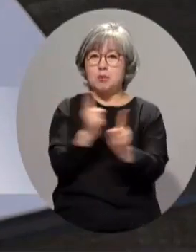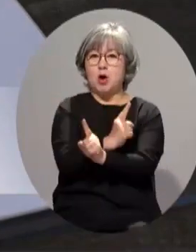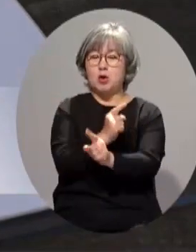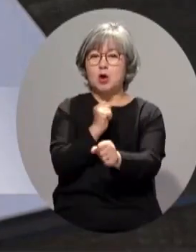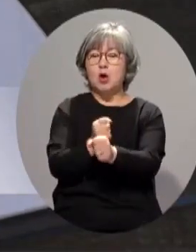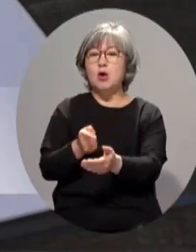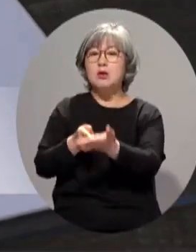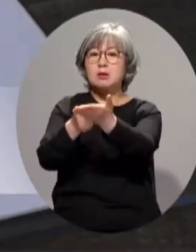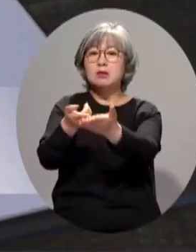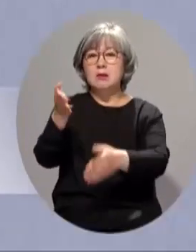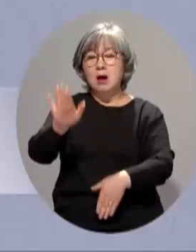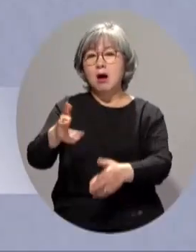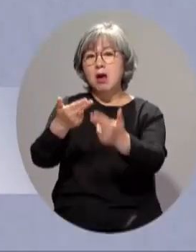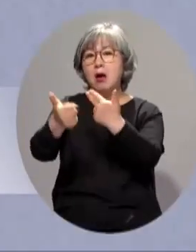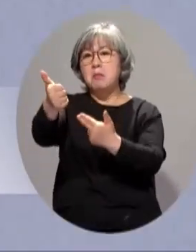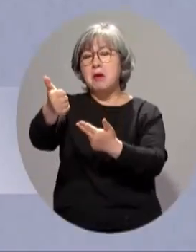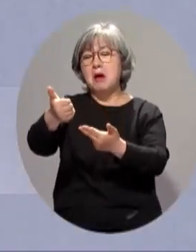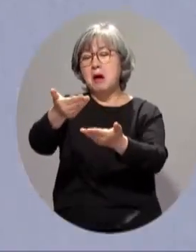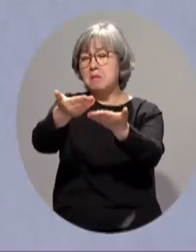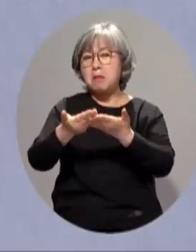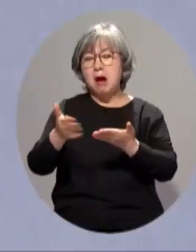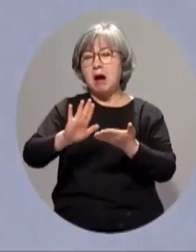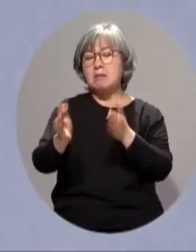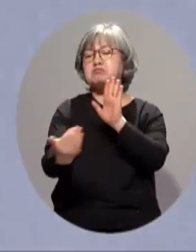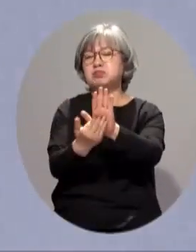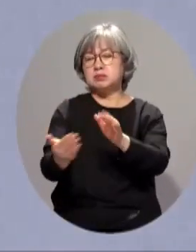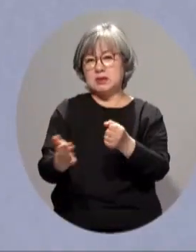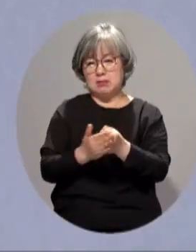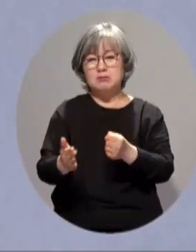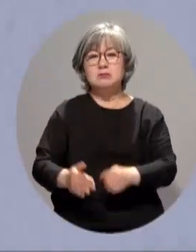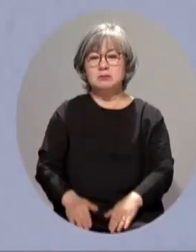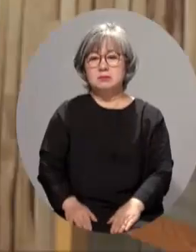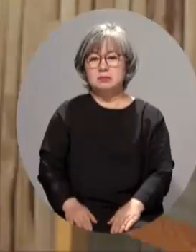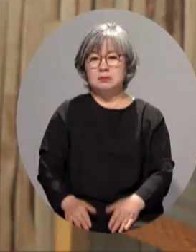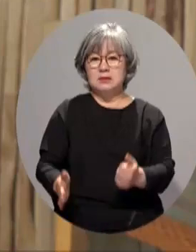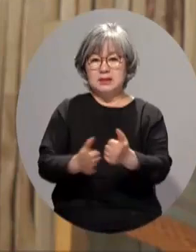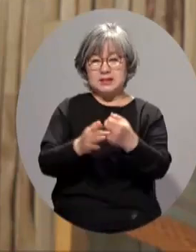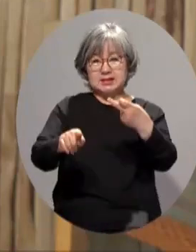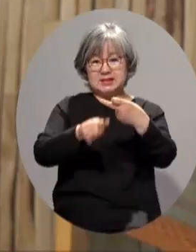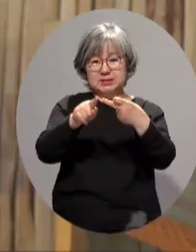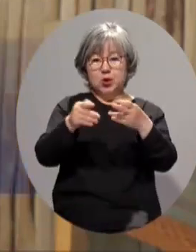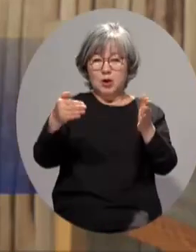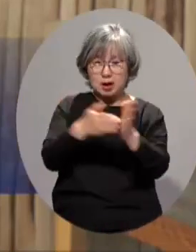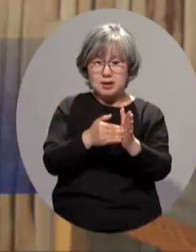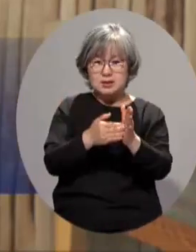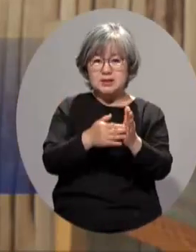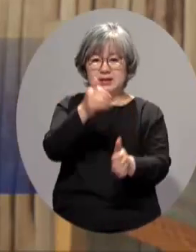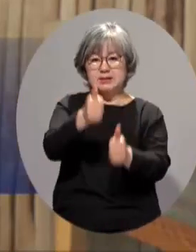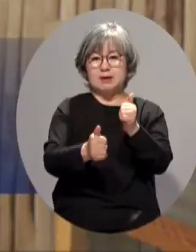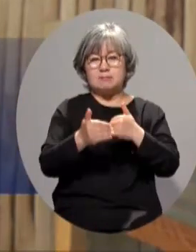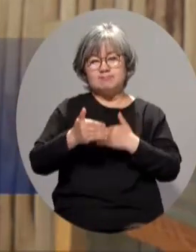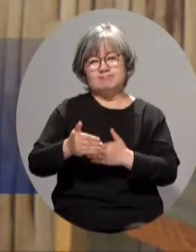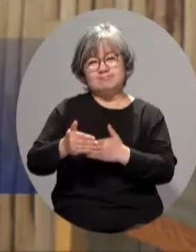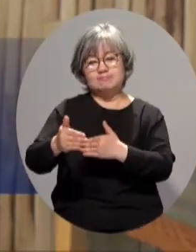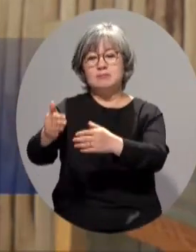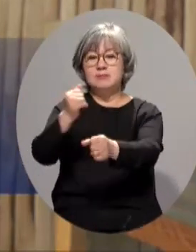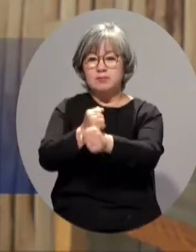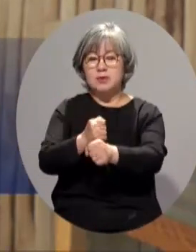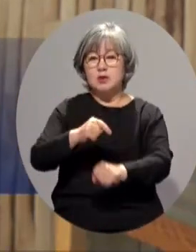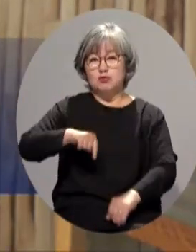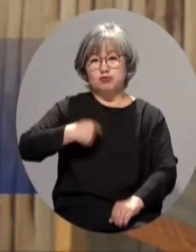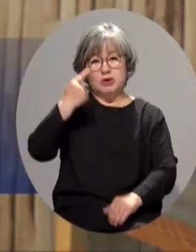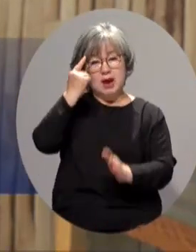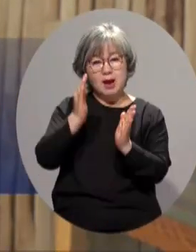했으나 협회가 받아들여주지 않았다고 항변합니다. 지금 12월까지 이 시험을 준비하기 위해서 저희들